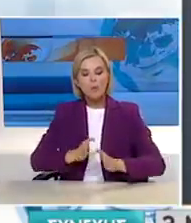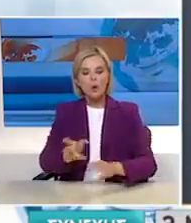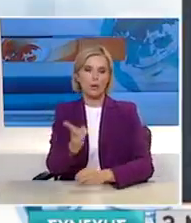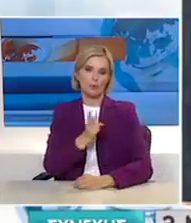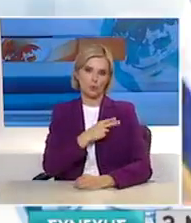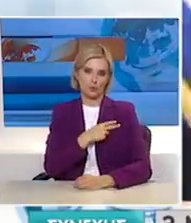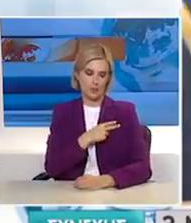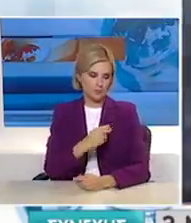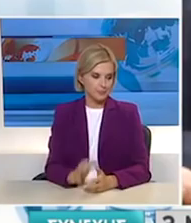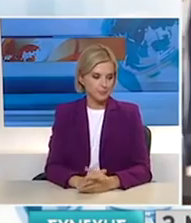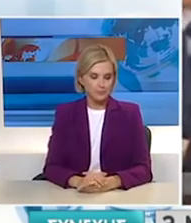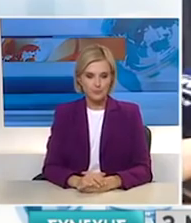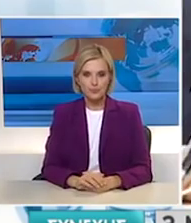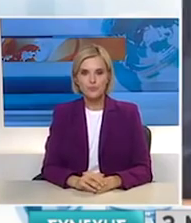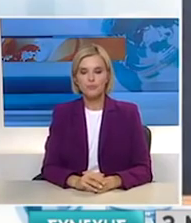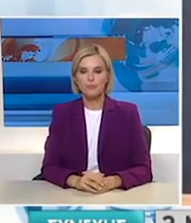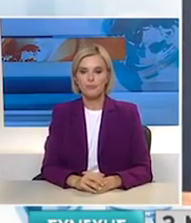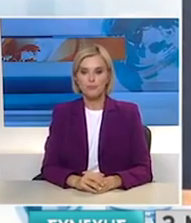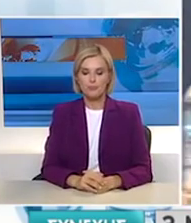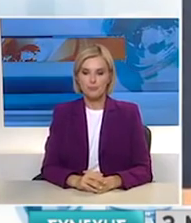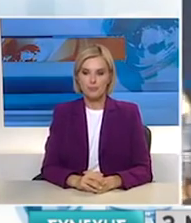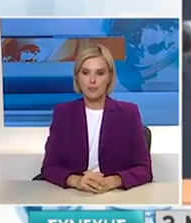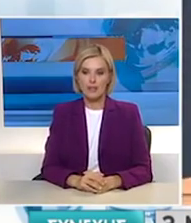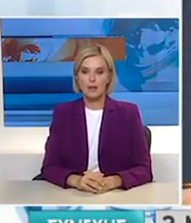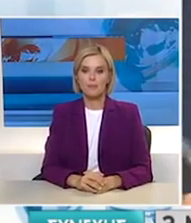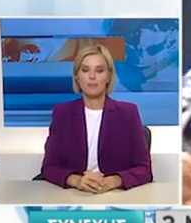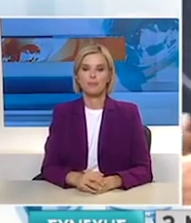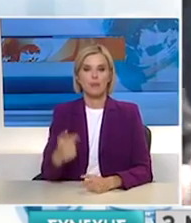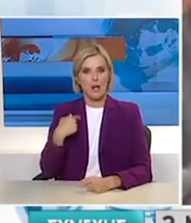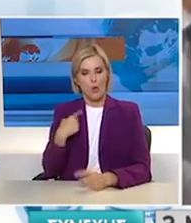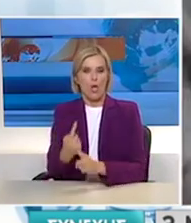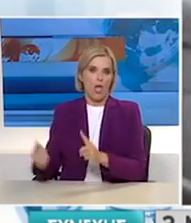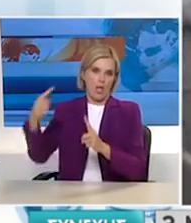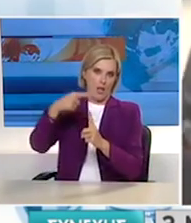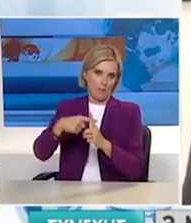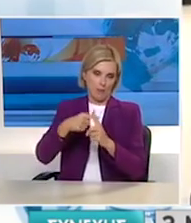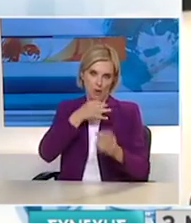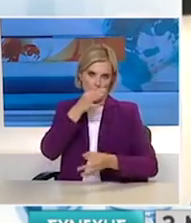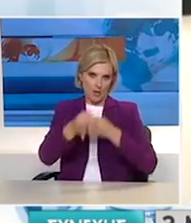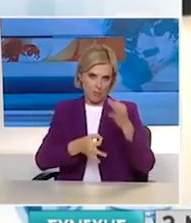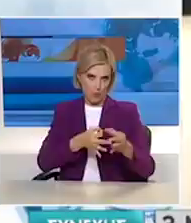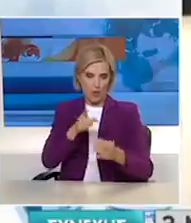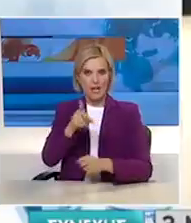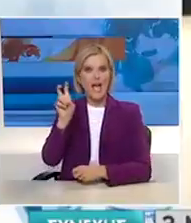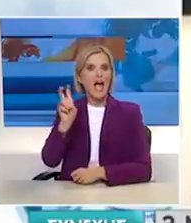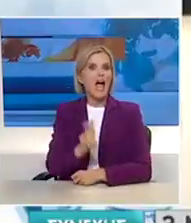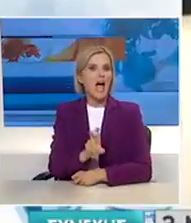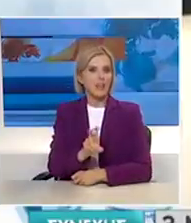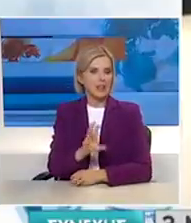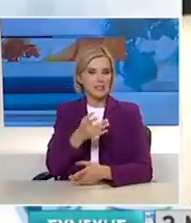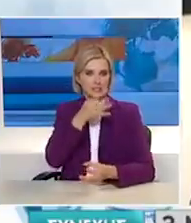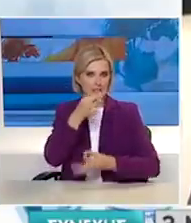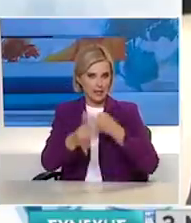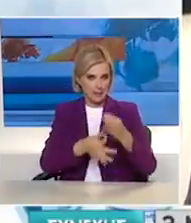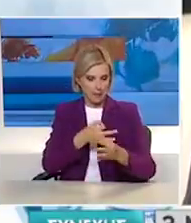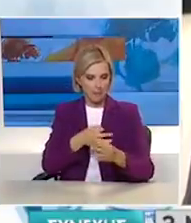Να συμπληρώσω μια κουβέντα σε αυτά που είπε ο κ. Χαρδαλιάς. Ήταν σαφής βέβαια, γιατί αυτά ξεκίνησαν από